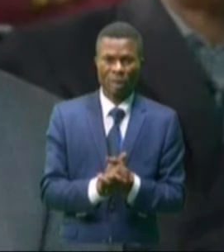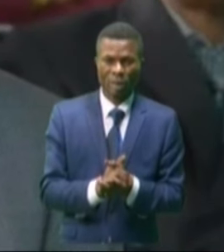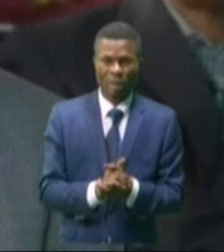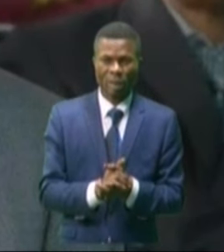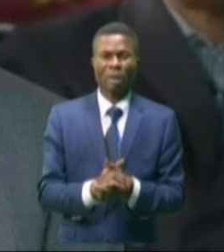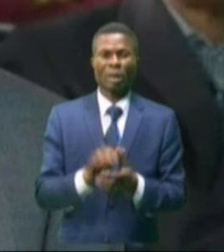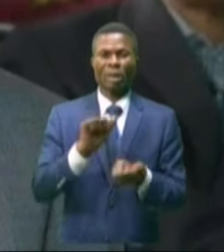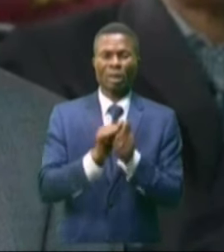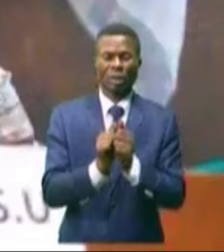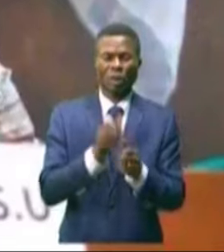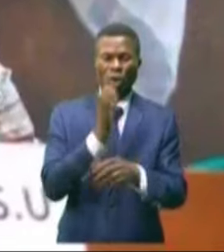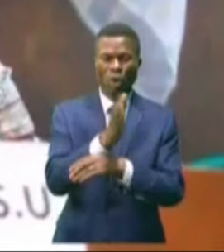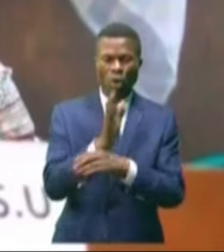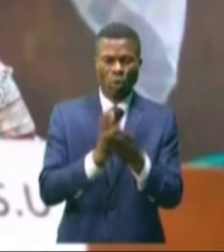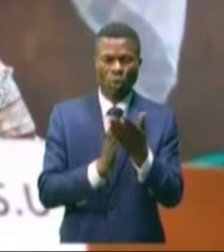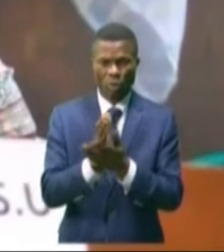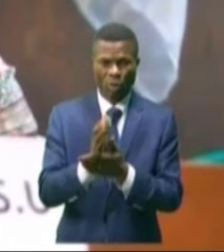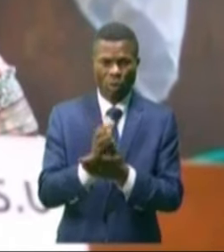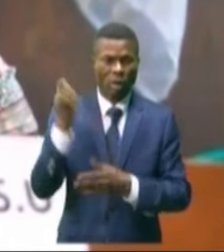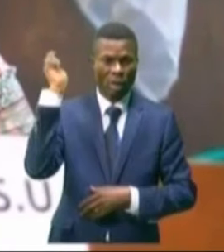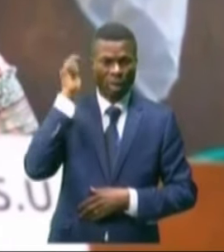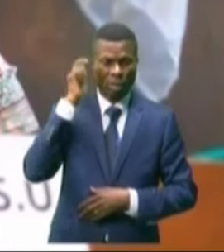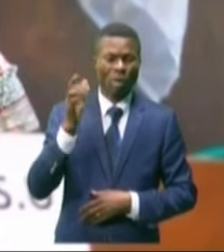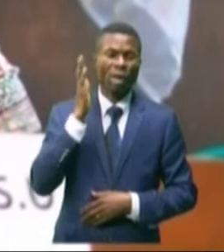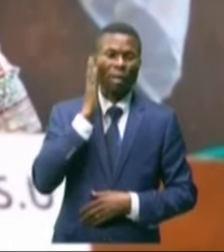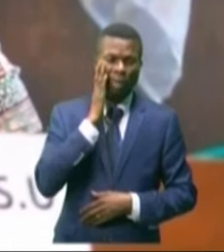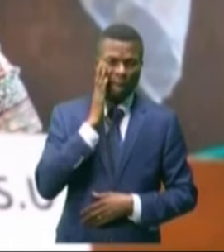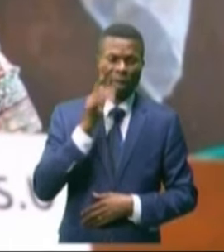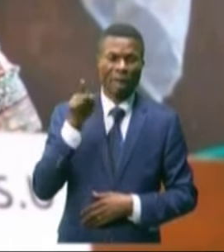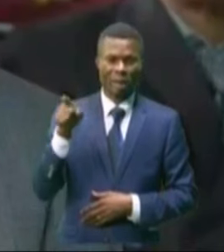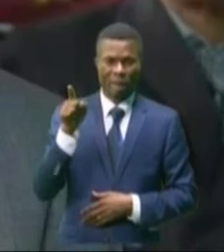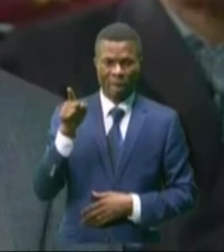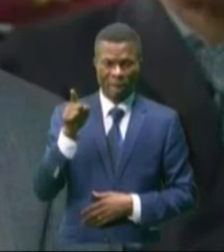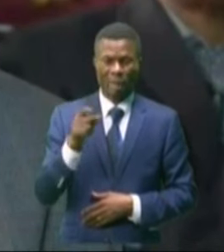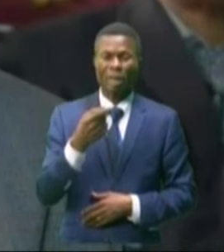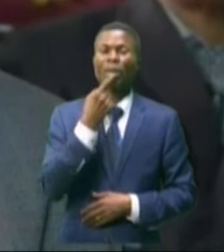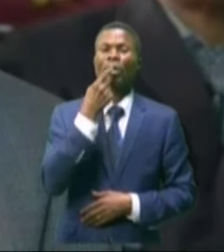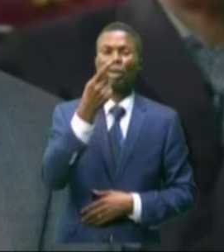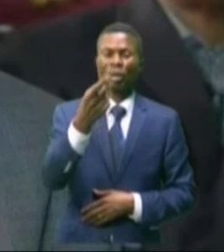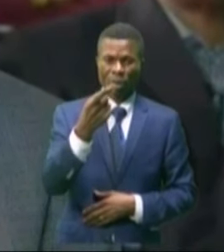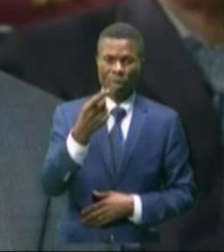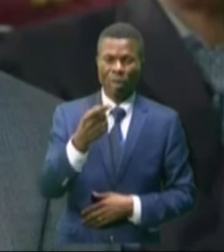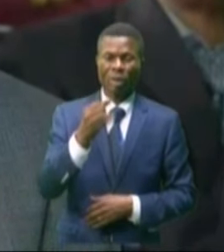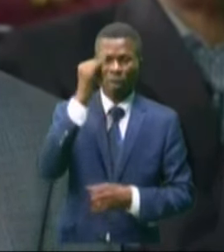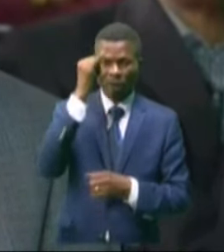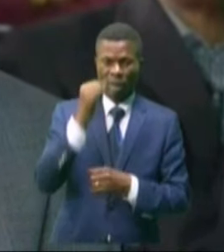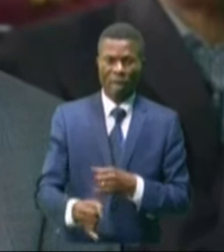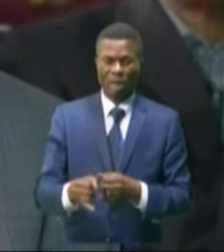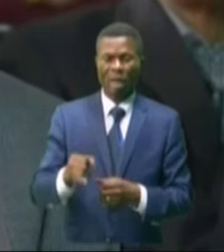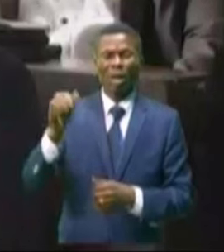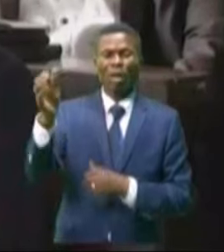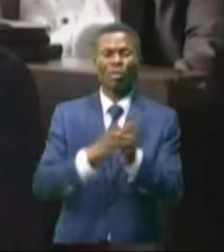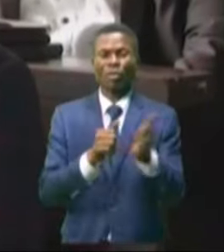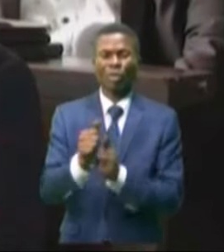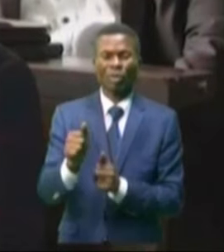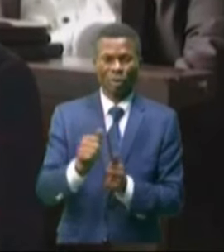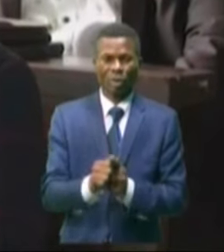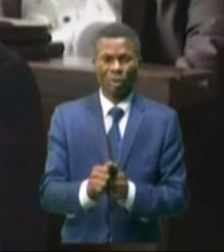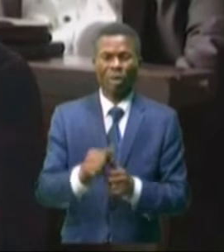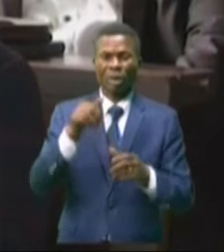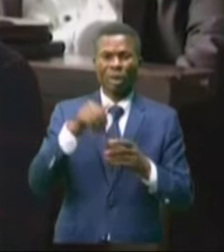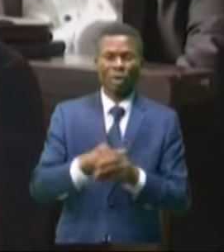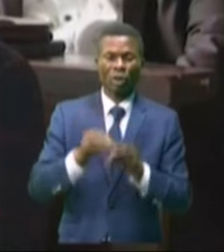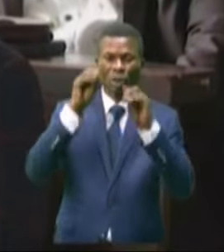discours d'orientation, professeur Marie-Thérèse Sombo a déclaré la fin de la dépravation des mères à